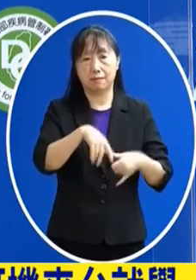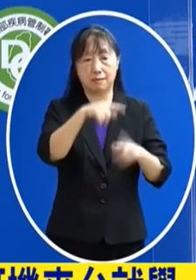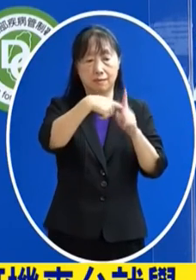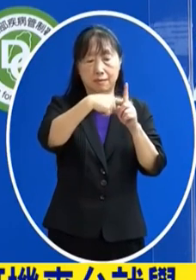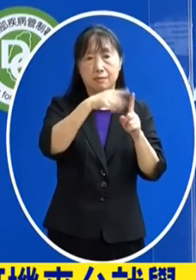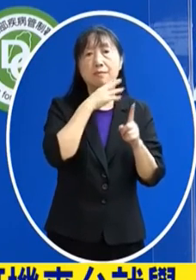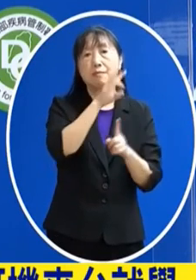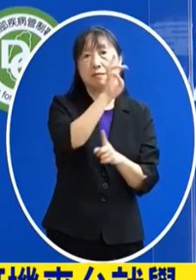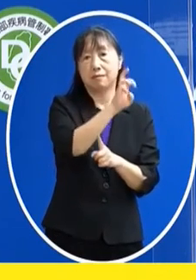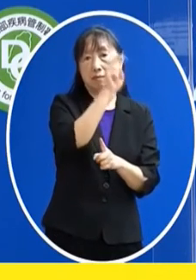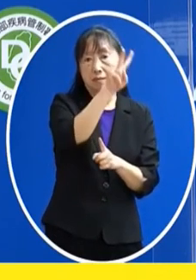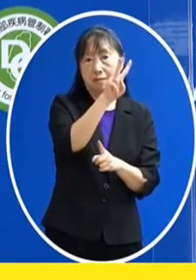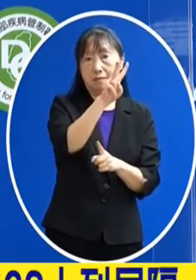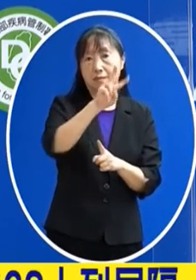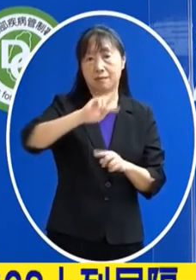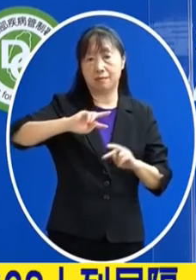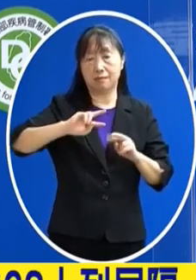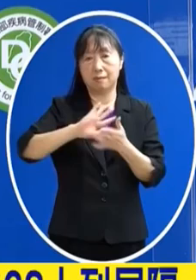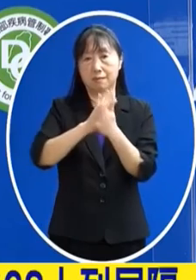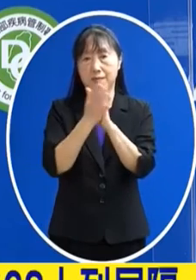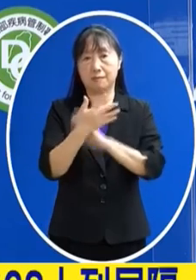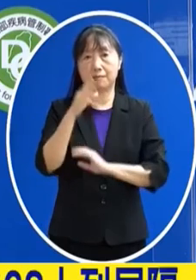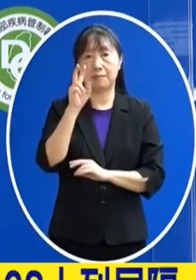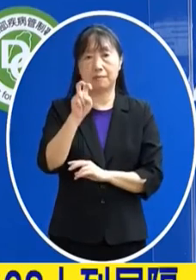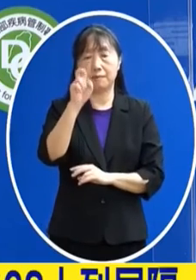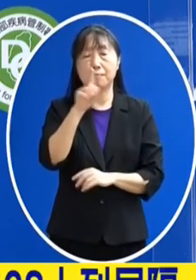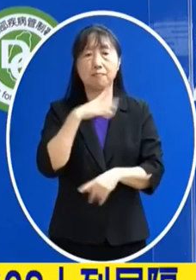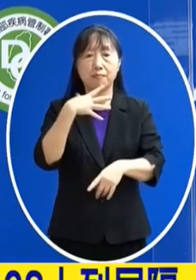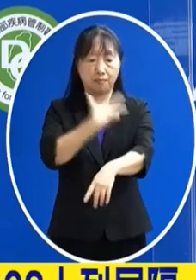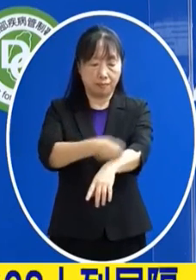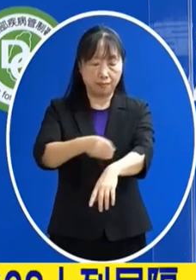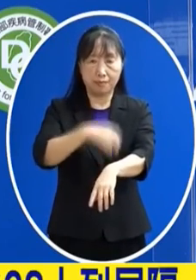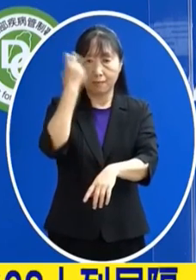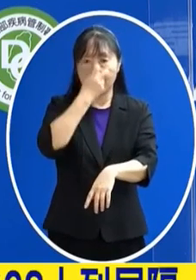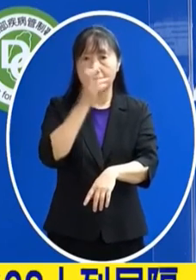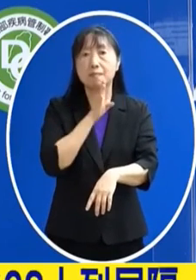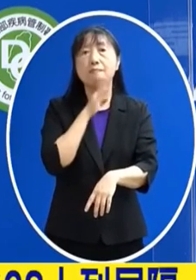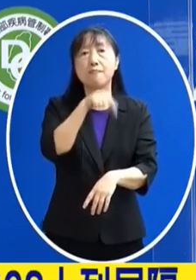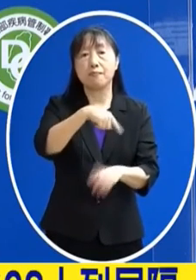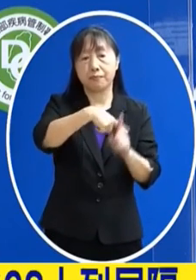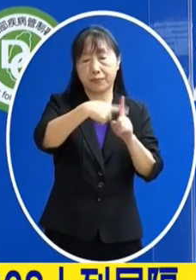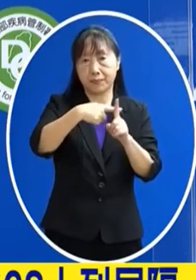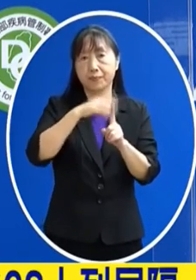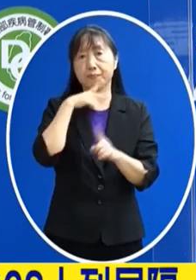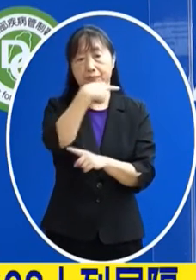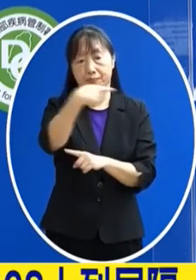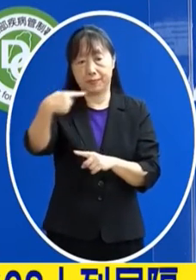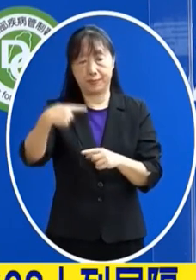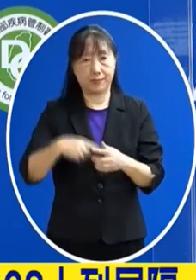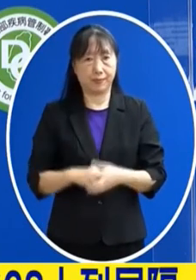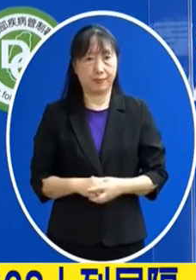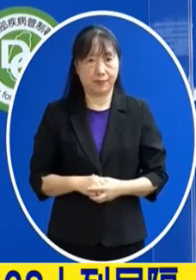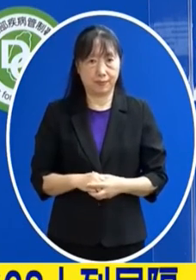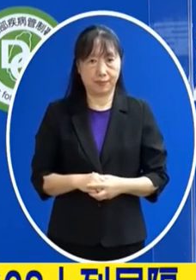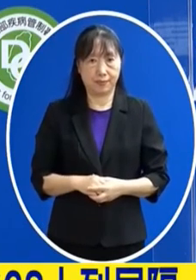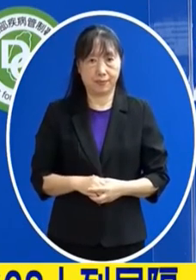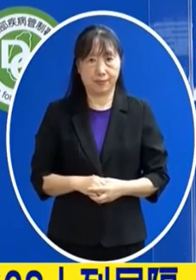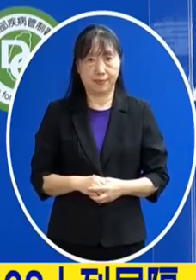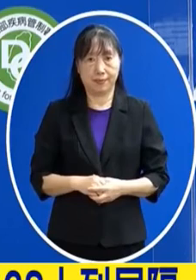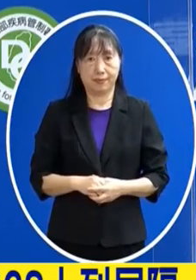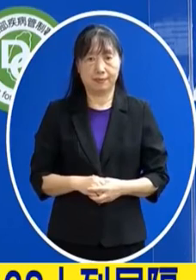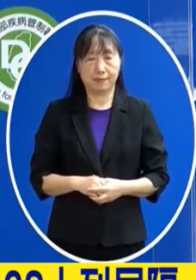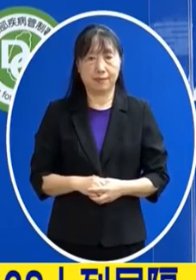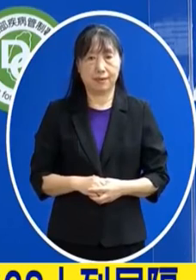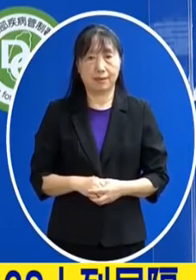32变成21，那它的血清的 IgG 跟 IgM 跟 IgG 都是阴性。那至于